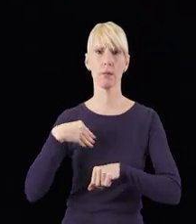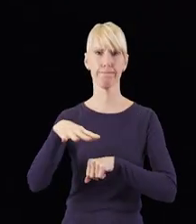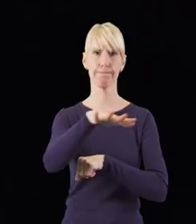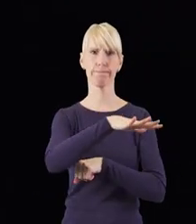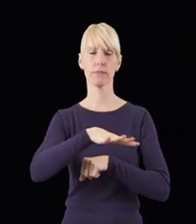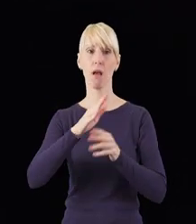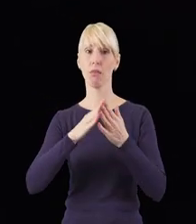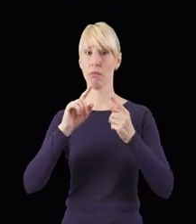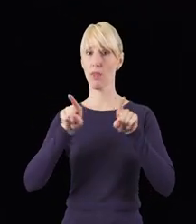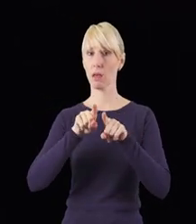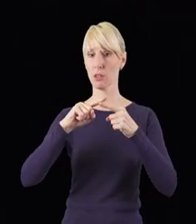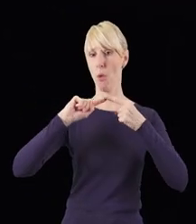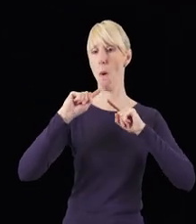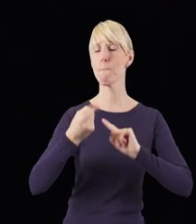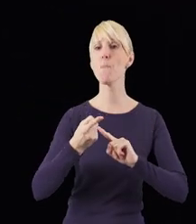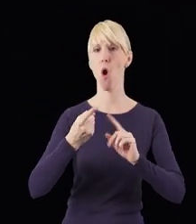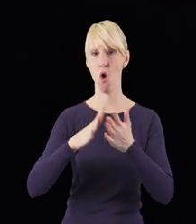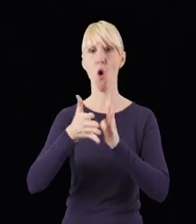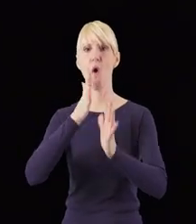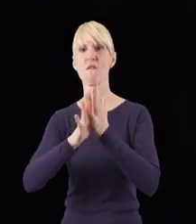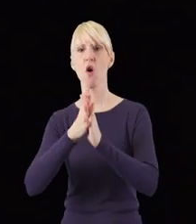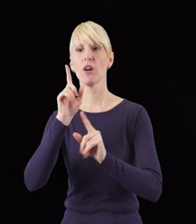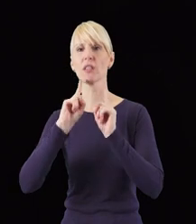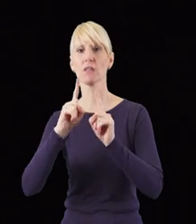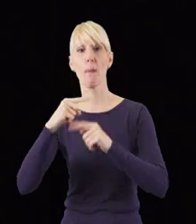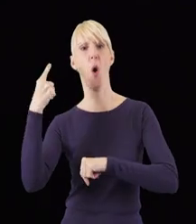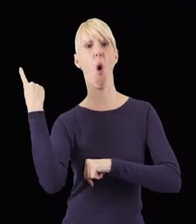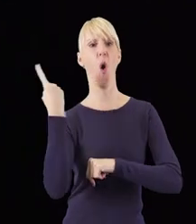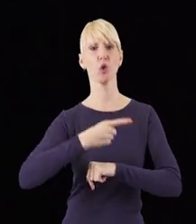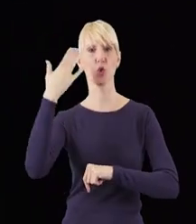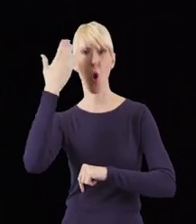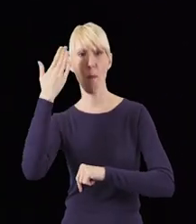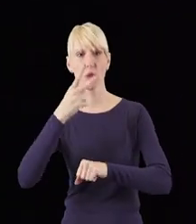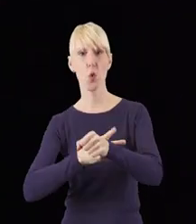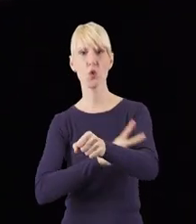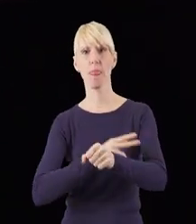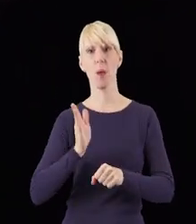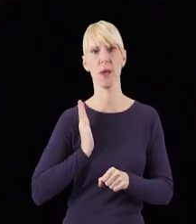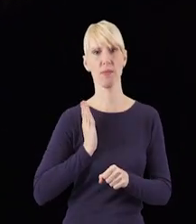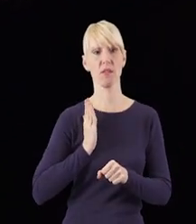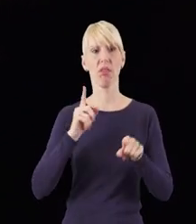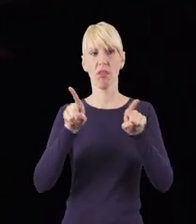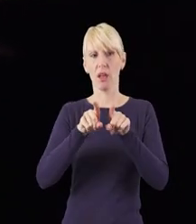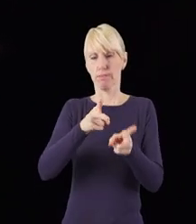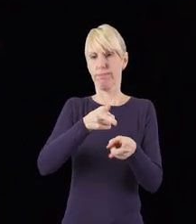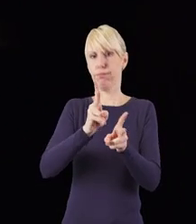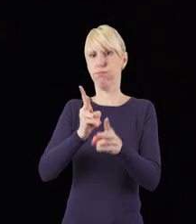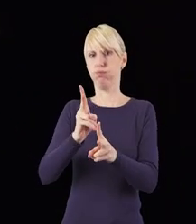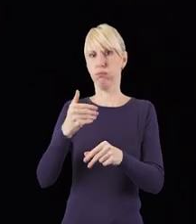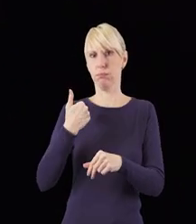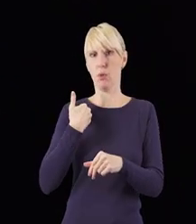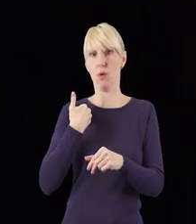po wojnie egzekucje wykonywano tu z rozkazu Komunistycznego Urzędu Bezpieczeństwa.